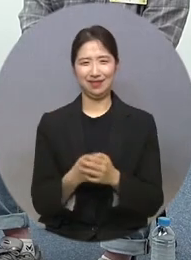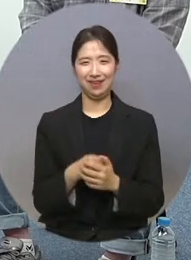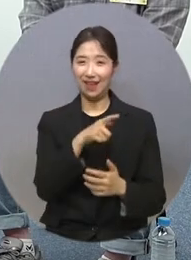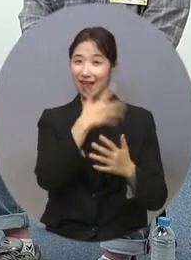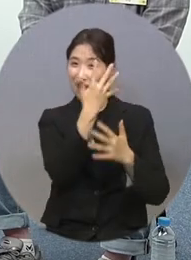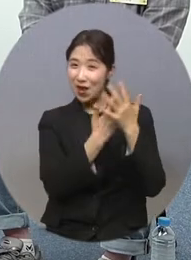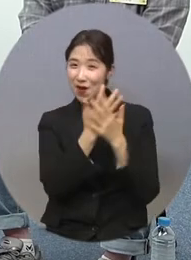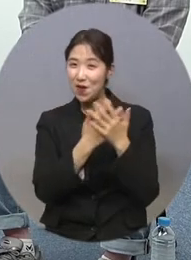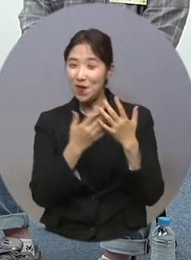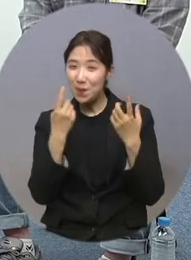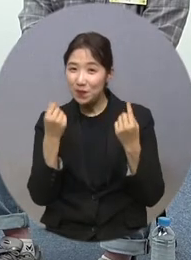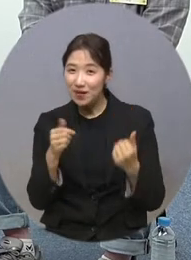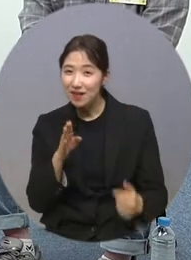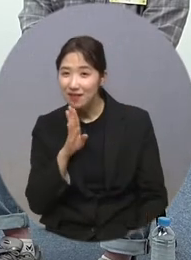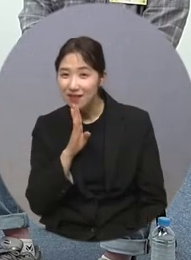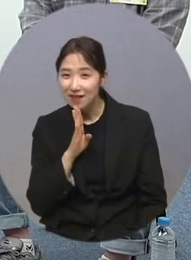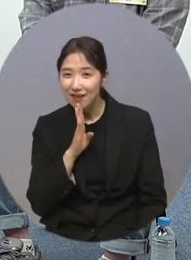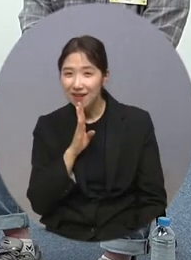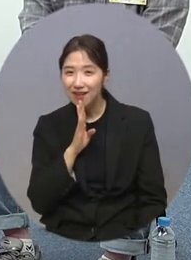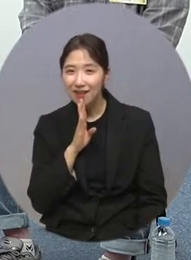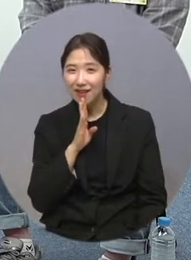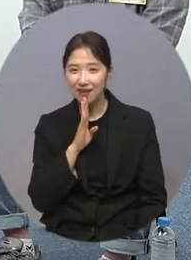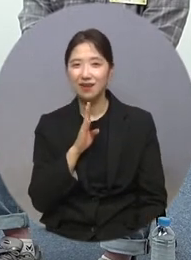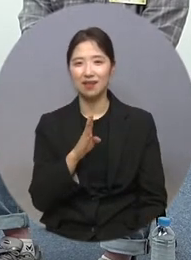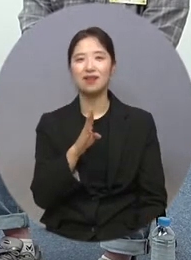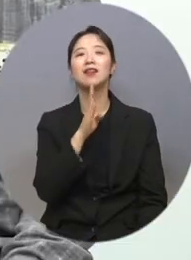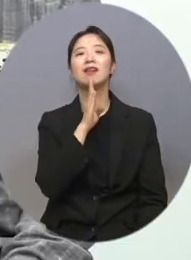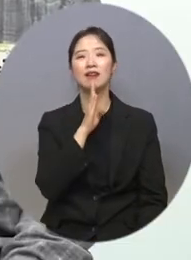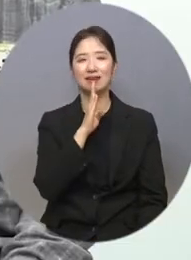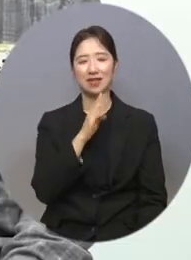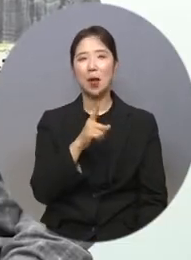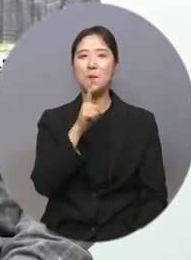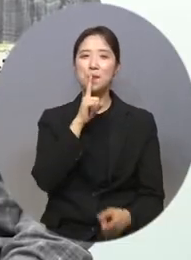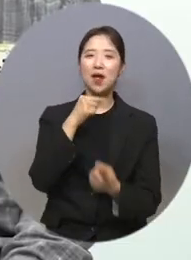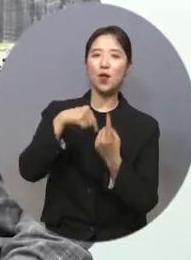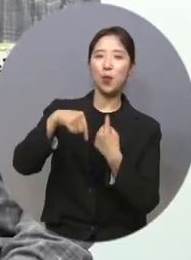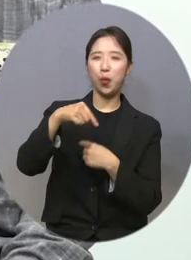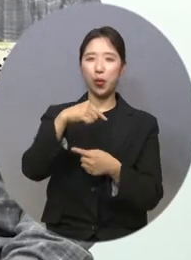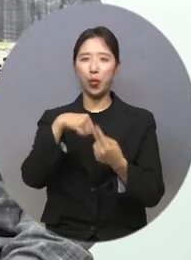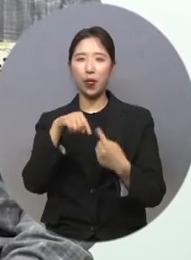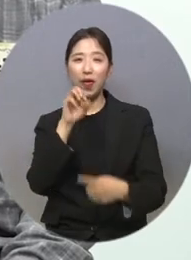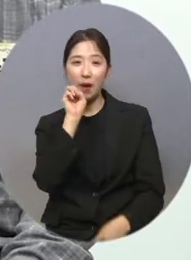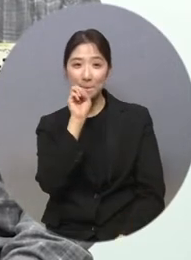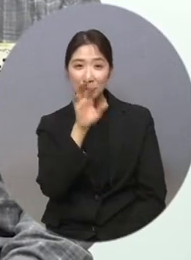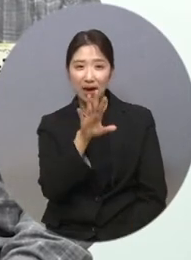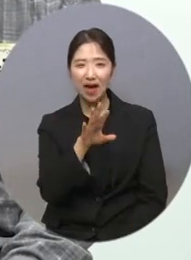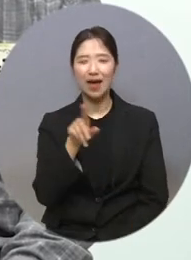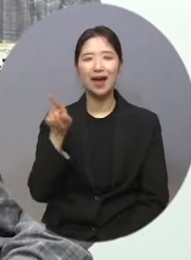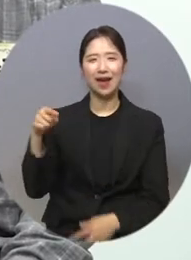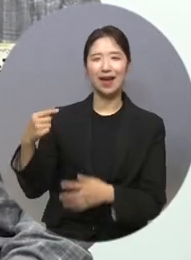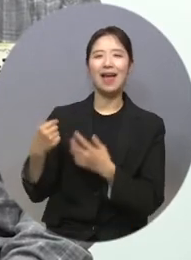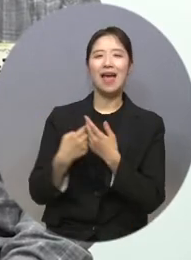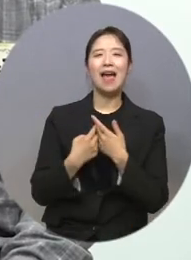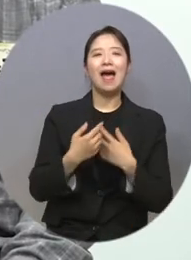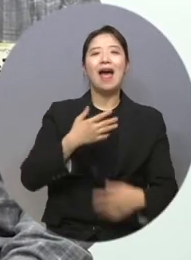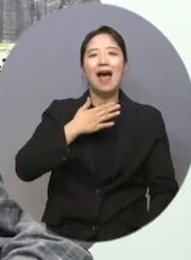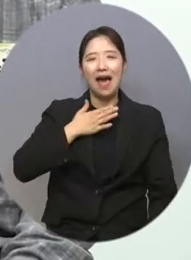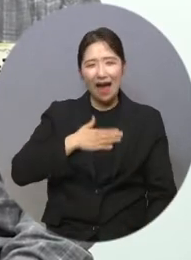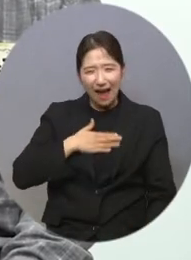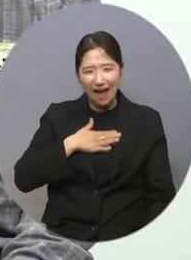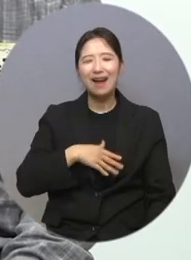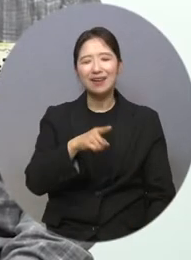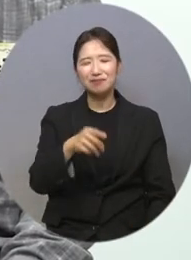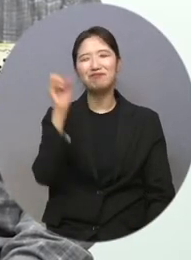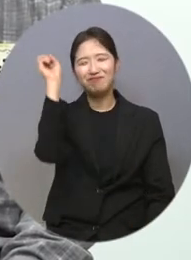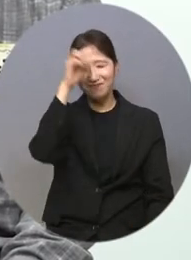게 나왔던 것 같은데 그죠? 네. 그거를 해체해서 약간 돌려서 얘기를 하면 아시는데 그냥 넘어가시는